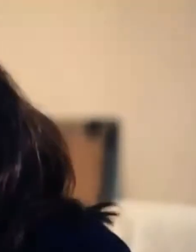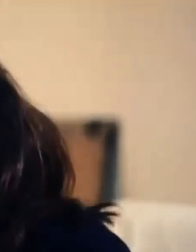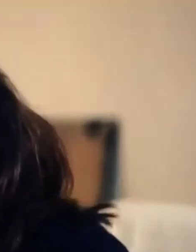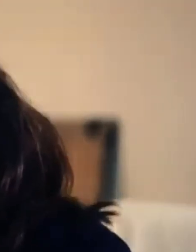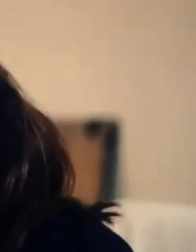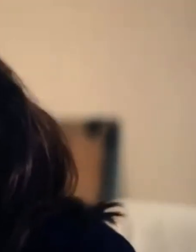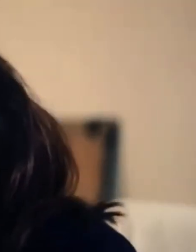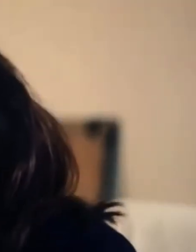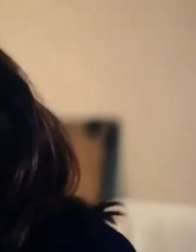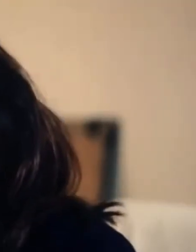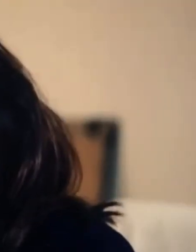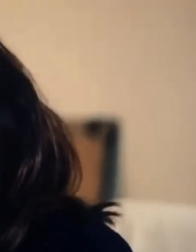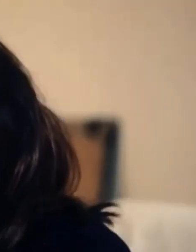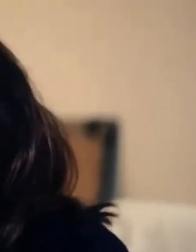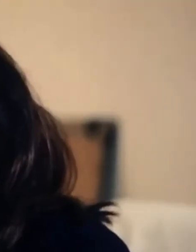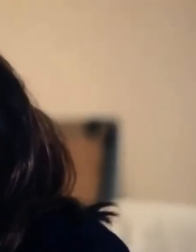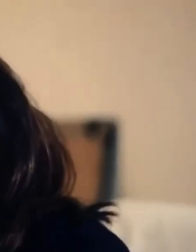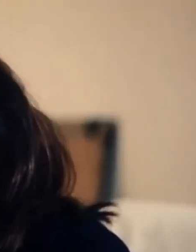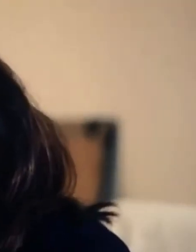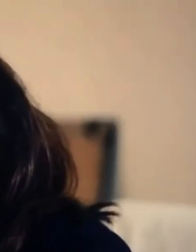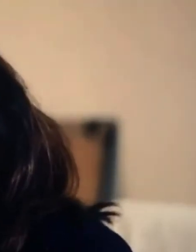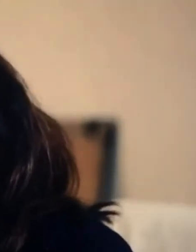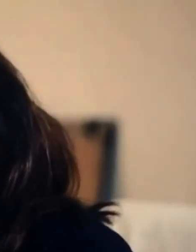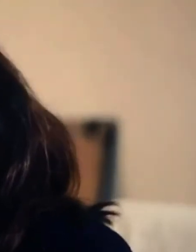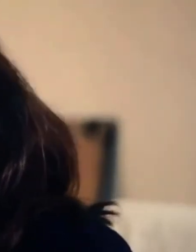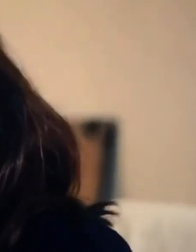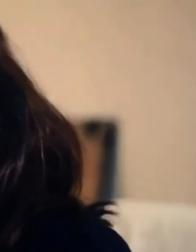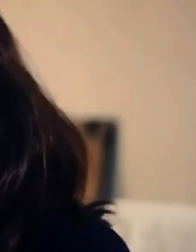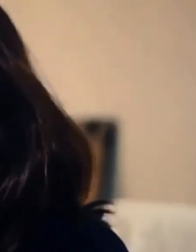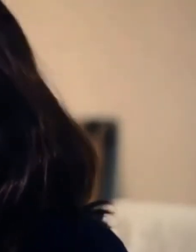לי כוח לאהבה, לחתונה,